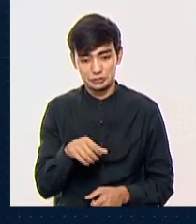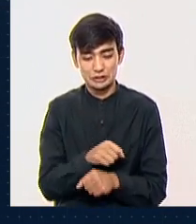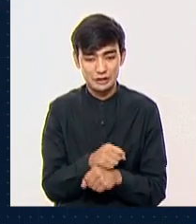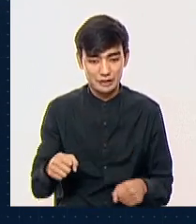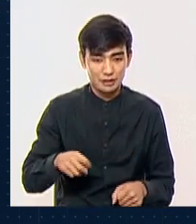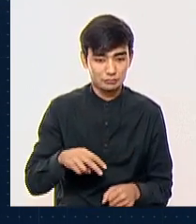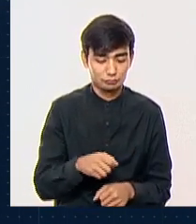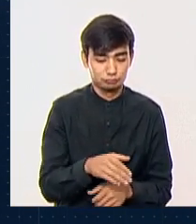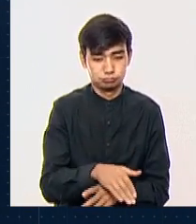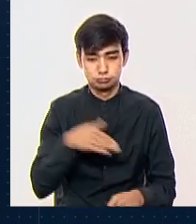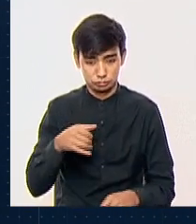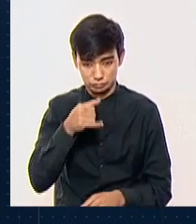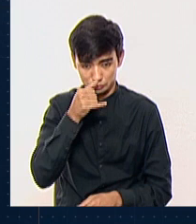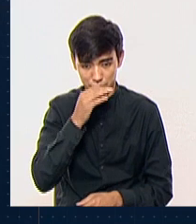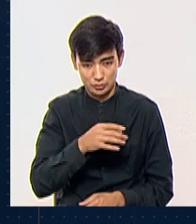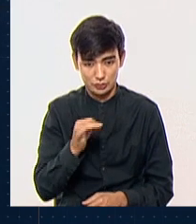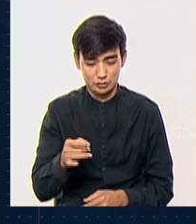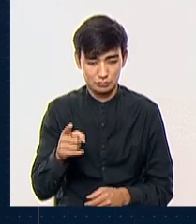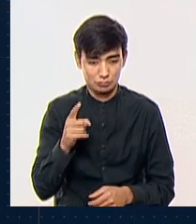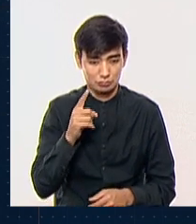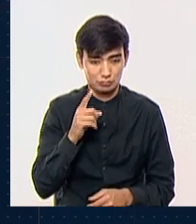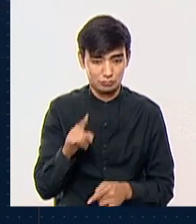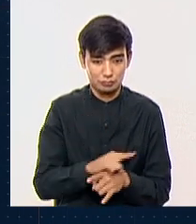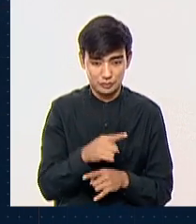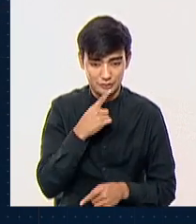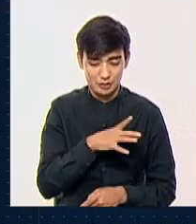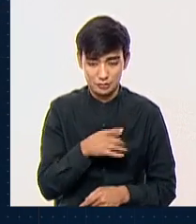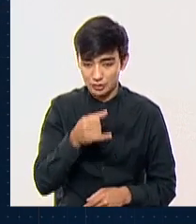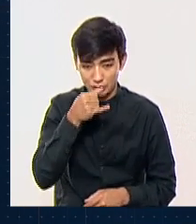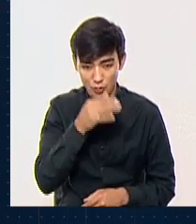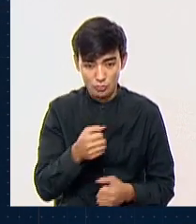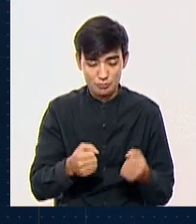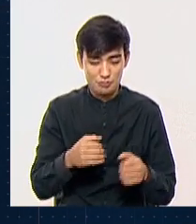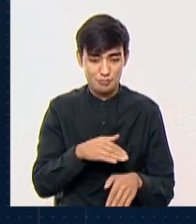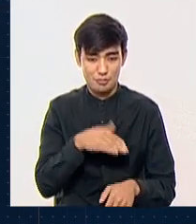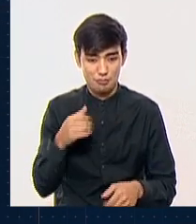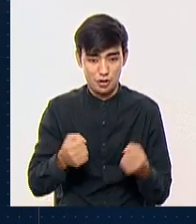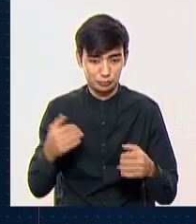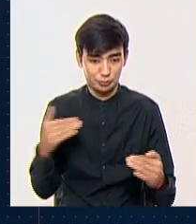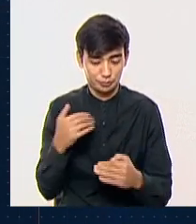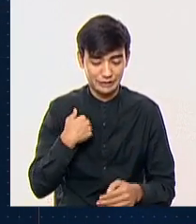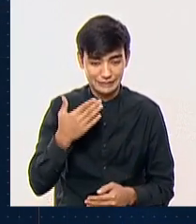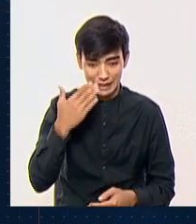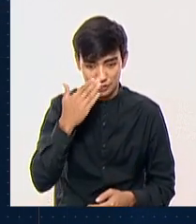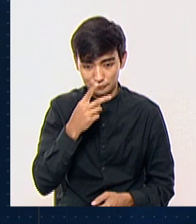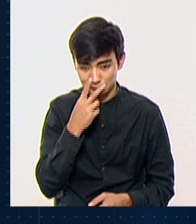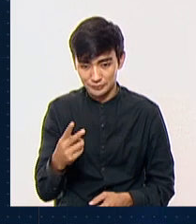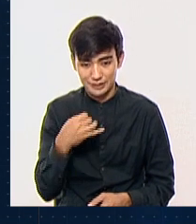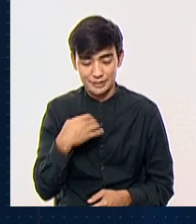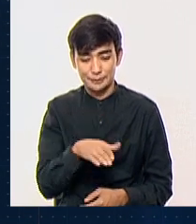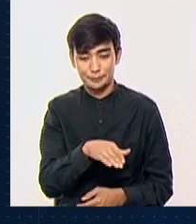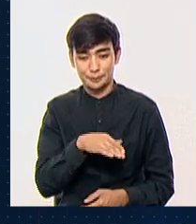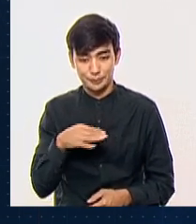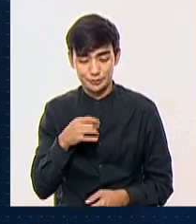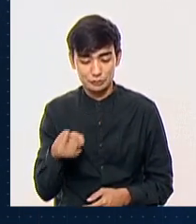резко отъезжать, как она сейчас мотивирует, что я там сделал ее, наезд на нее. Там невозможно. У меня сзади машин, поток машины, я смотрю в зеркало. Я отъехал назад,